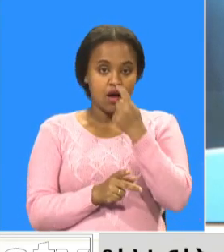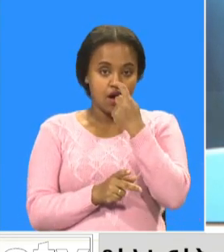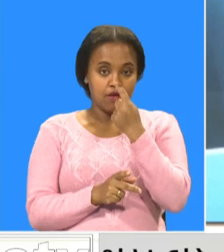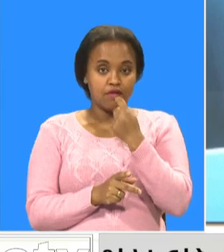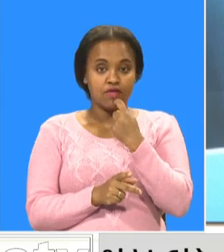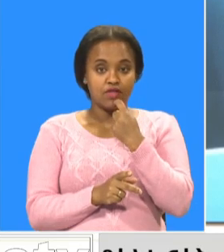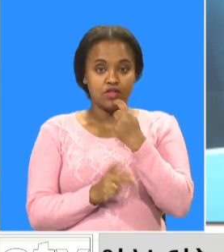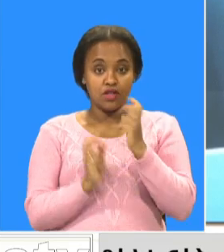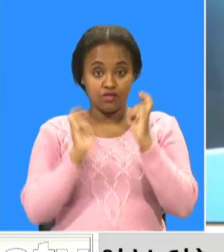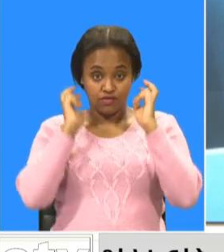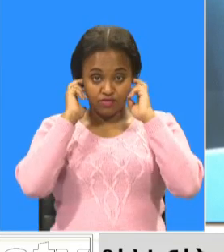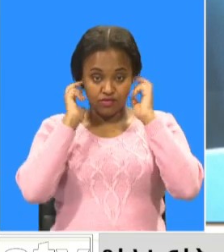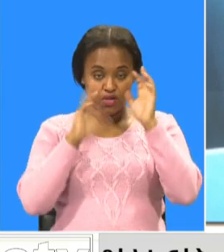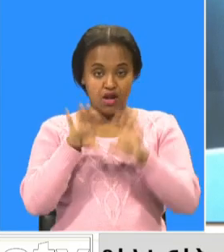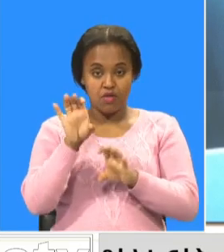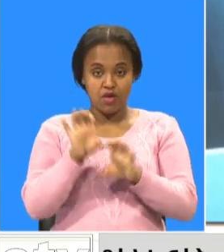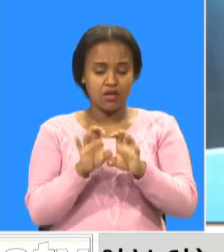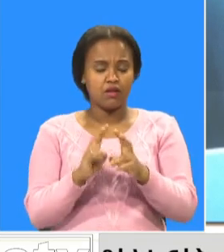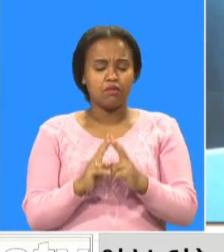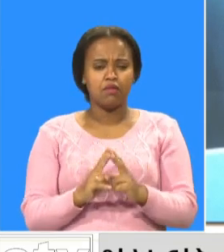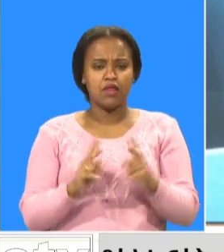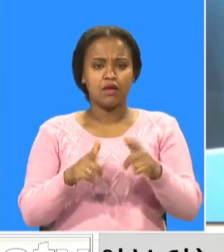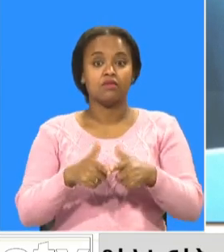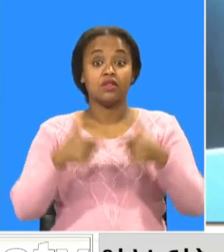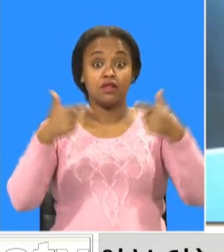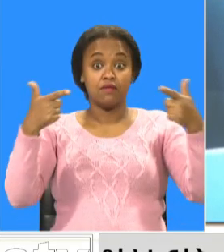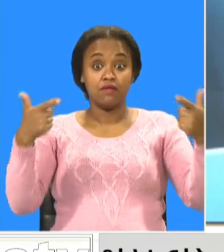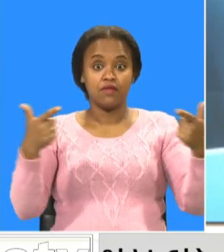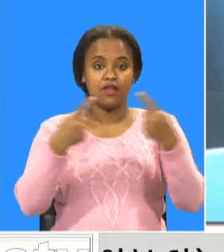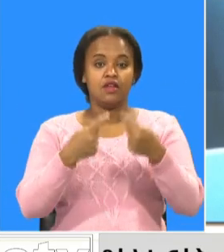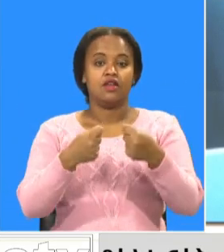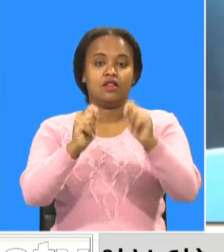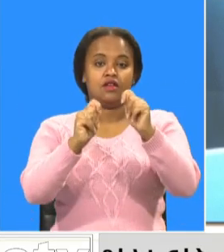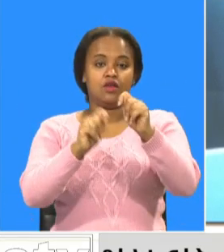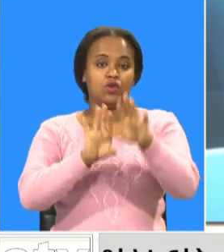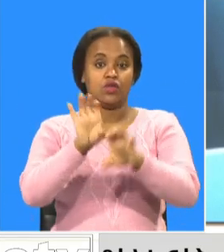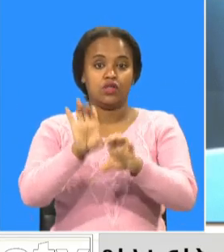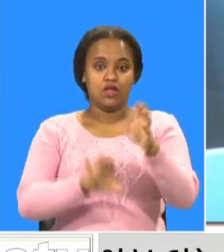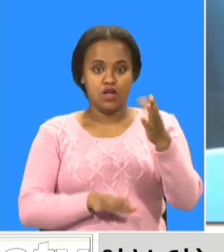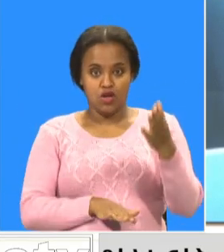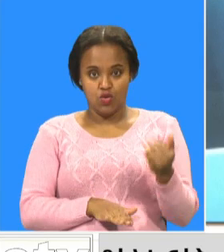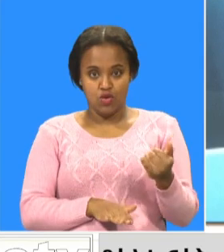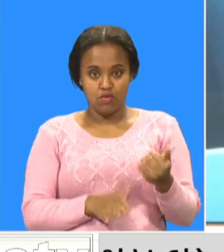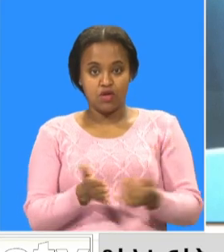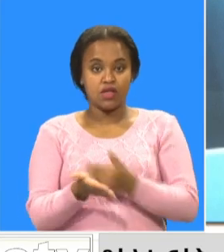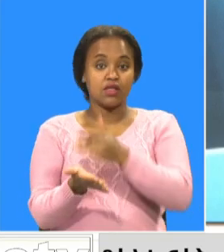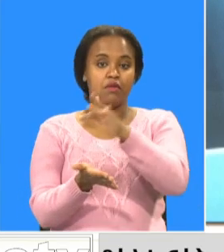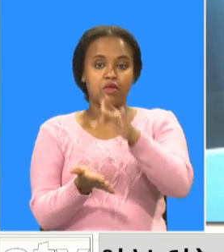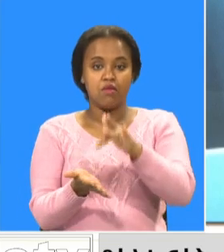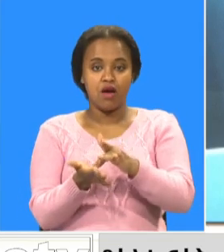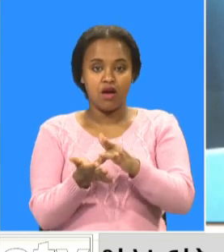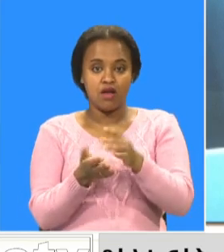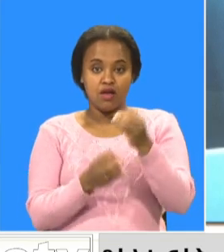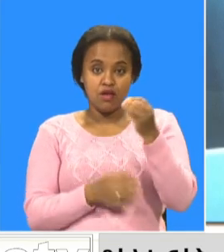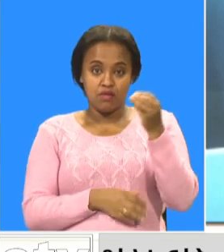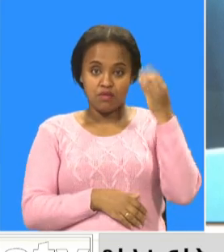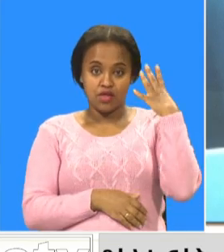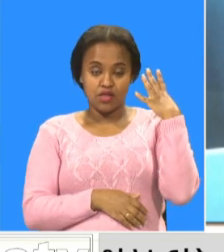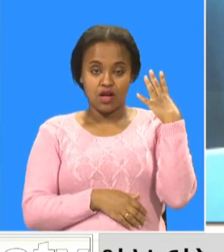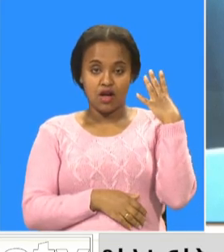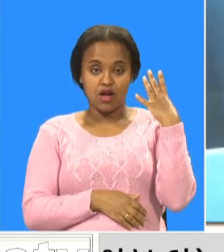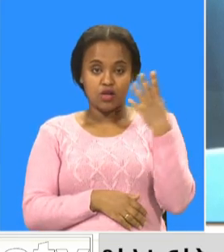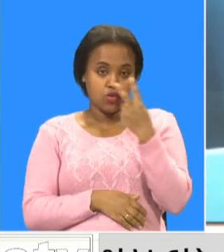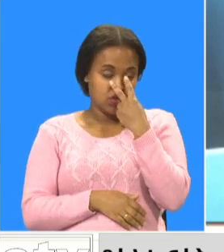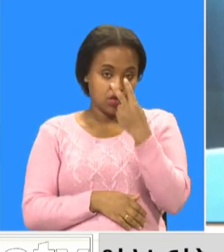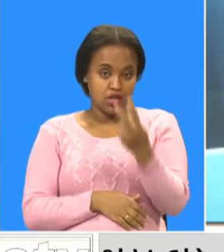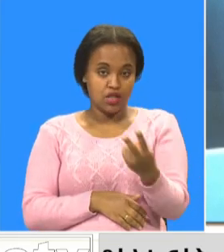አፍንጫ ጭንብልም ለማድረግ በጣም ሰፊ ጥረቶች ሲደረጉ ነበረ። ከዛ በመሀል ደግሞ መዘናጋቶችም